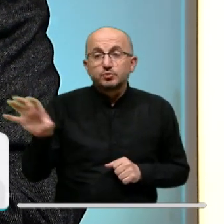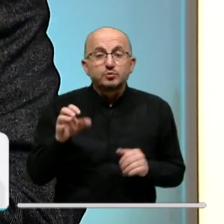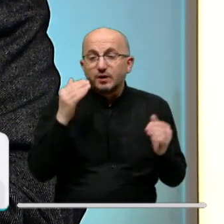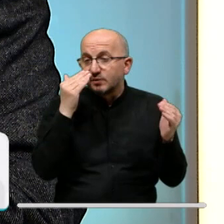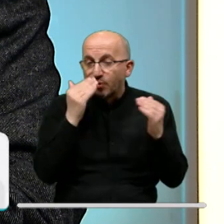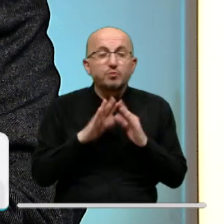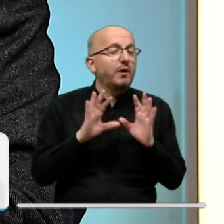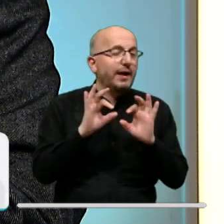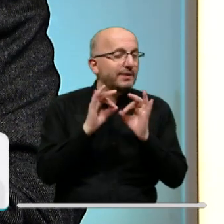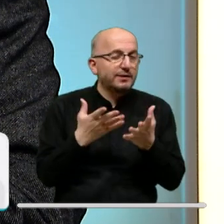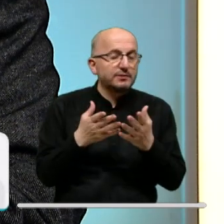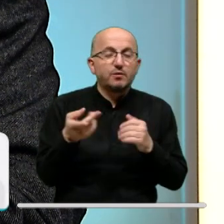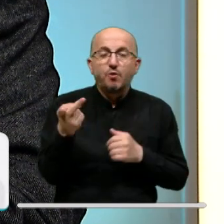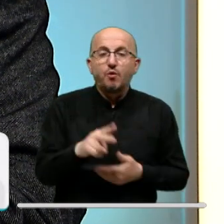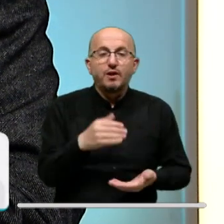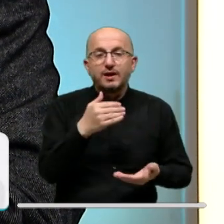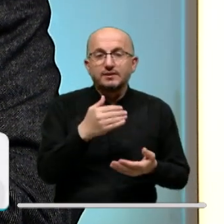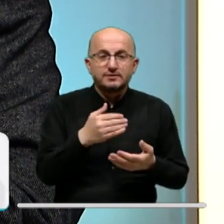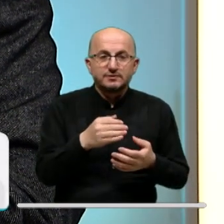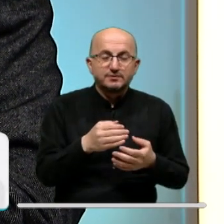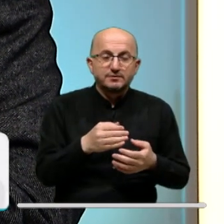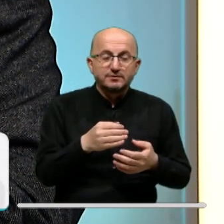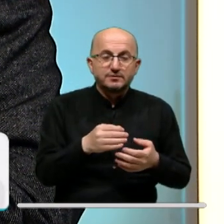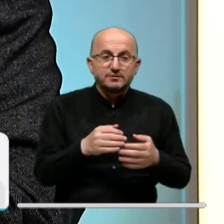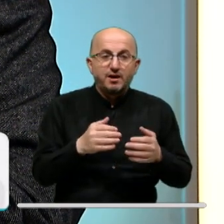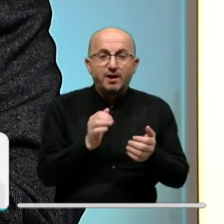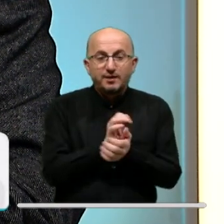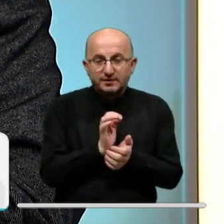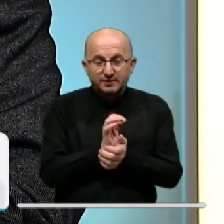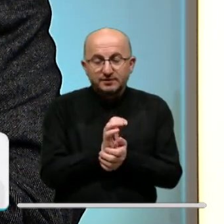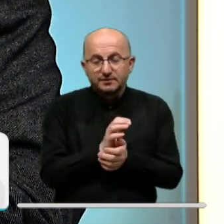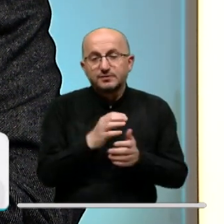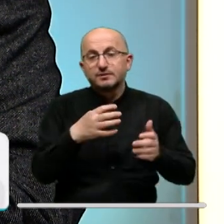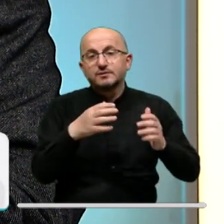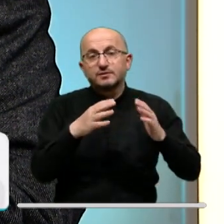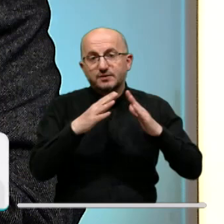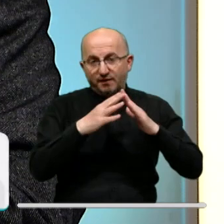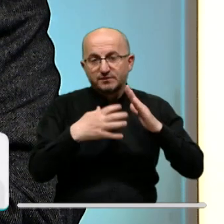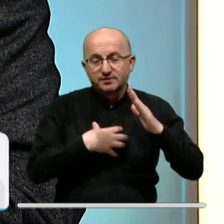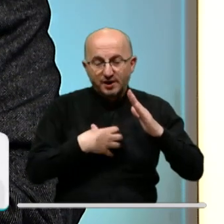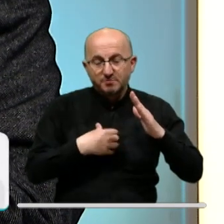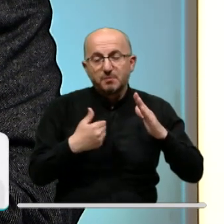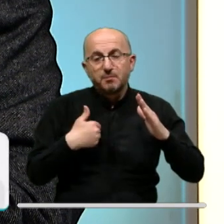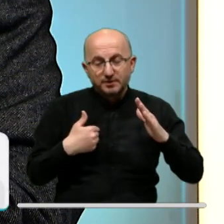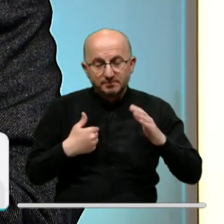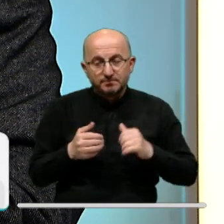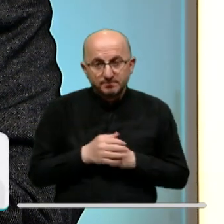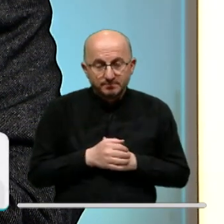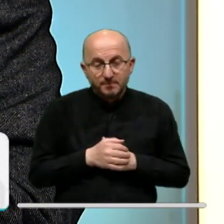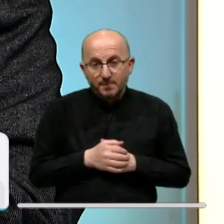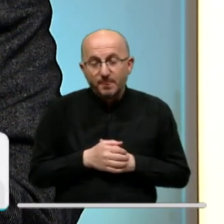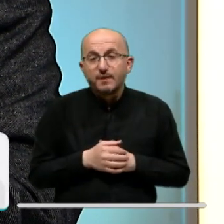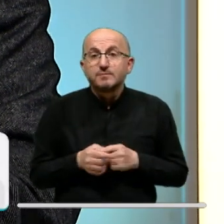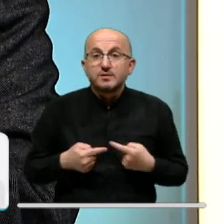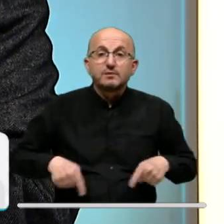nedir efendim cenaze sahibinin Eee Efendim bu cenazenin sahibi benim Eee